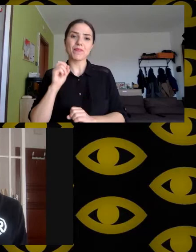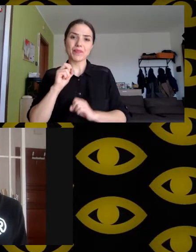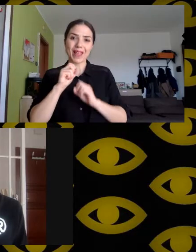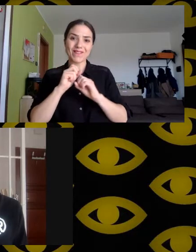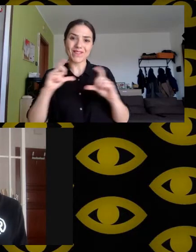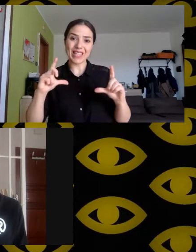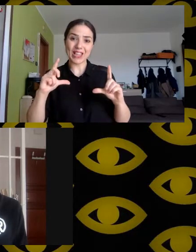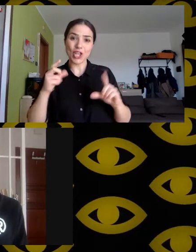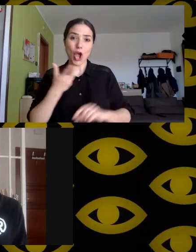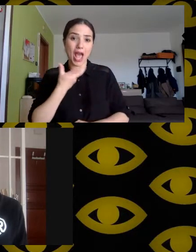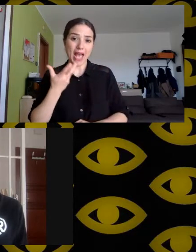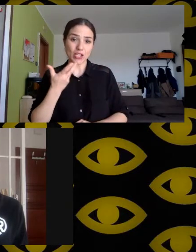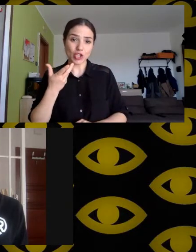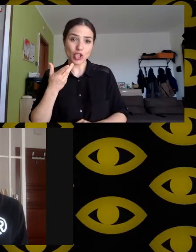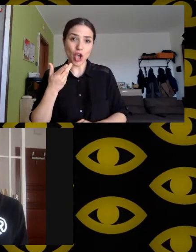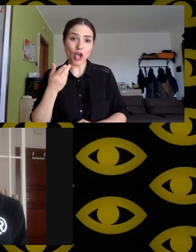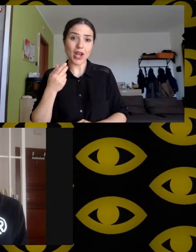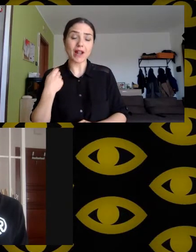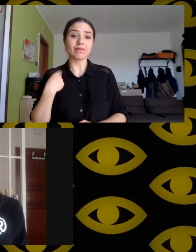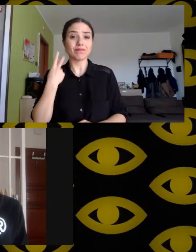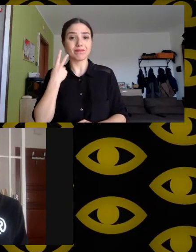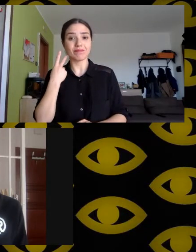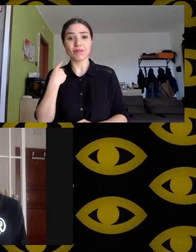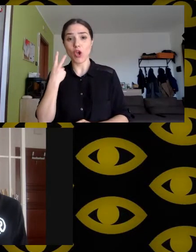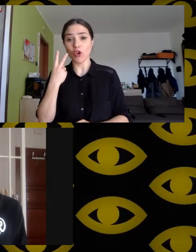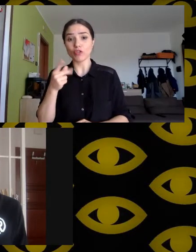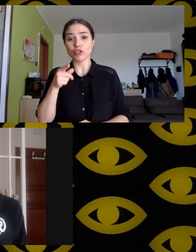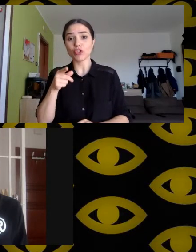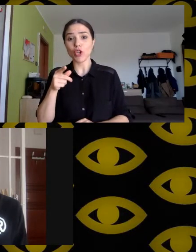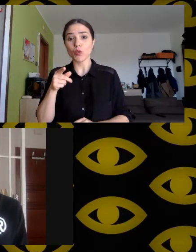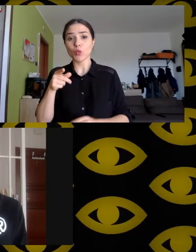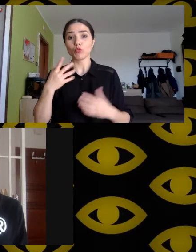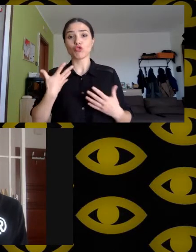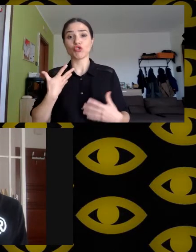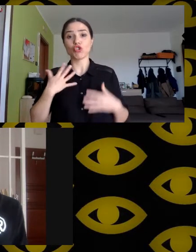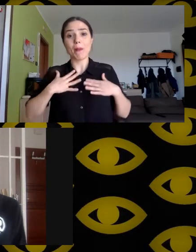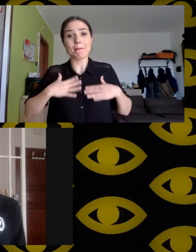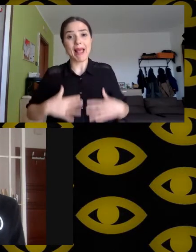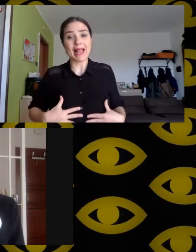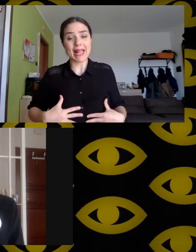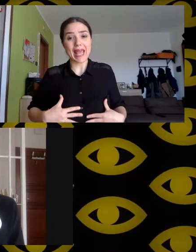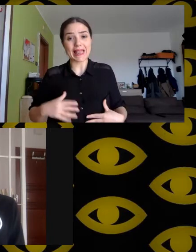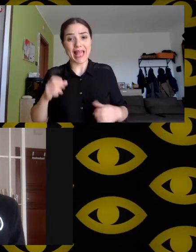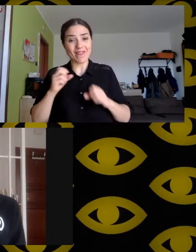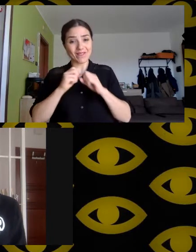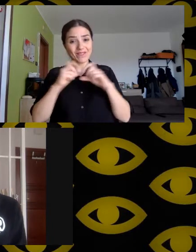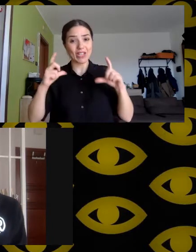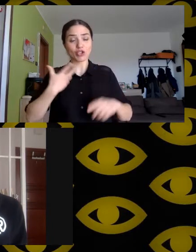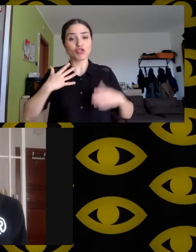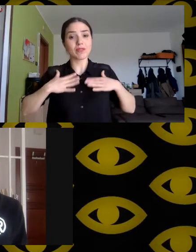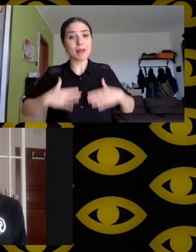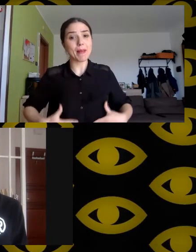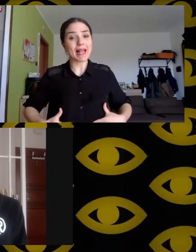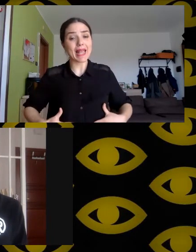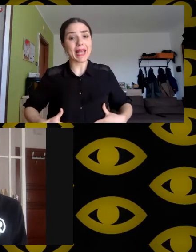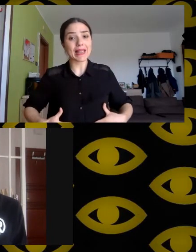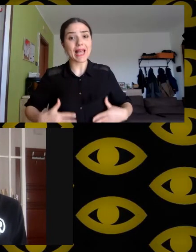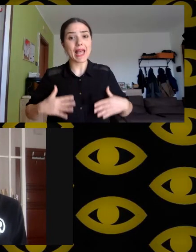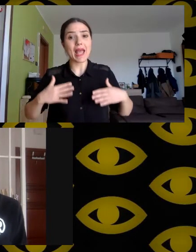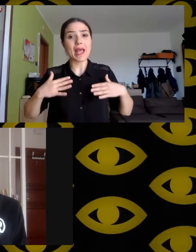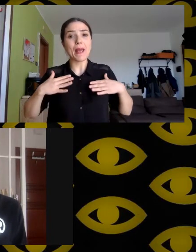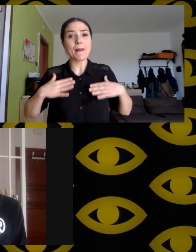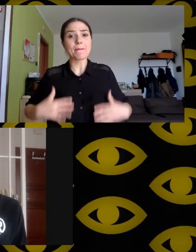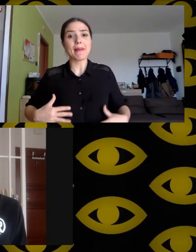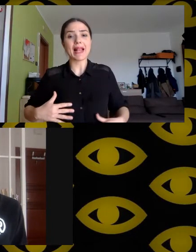tu indossavi, mentre cantavi nel video, per chi non l'ha visto, una maglietta. Cos'era quella maglietta? Quella maglietta è la maglietta del